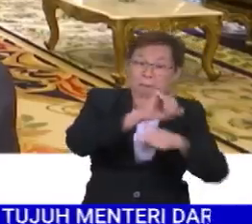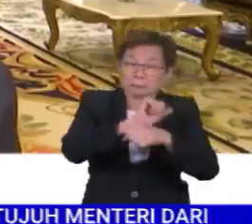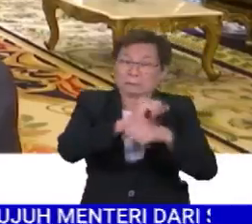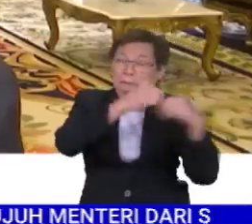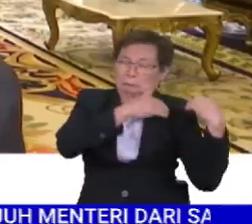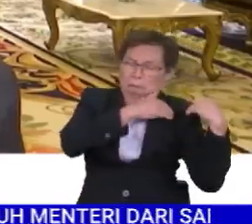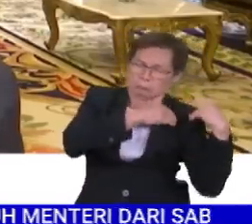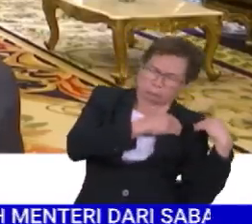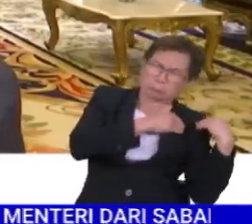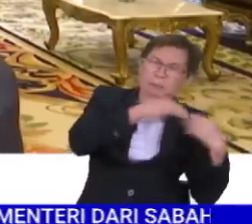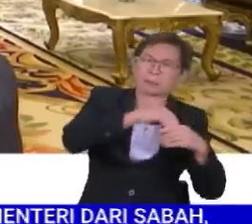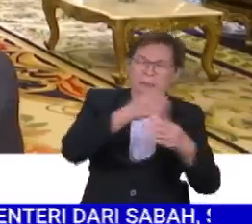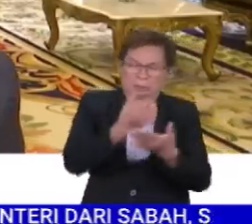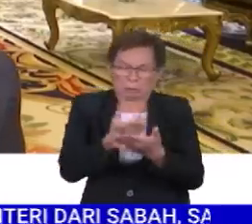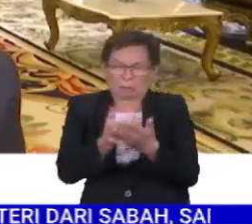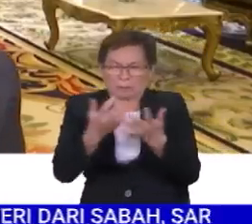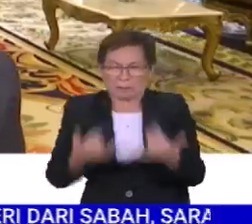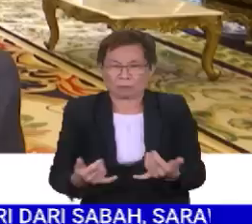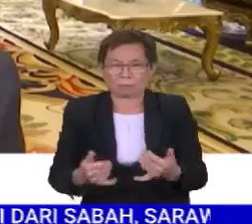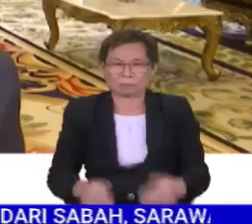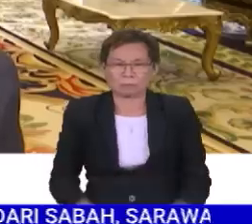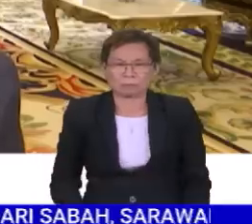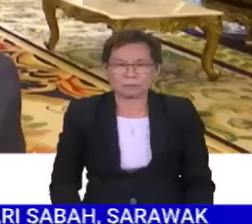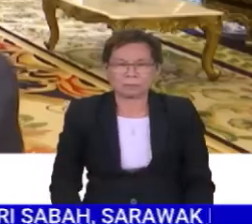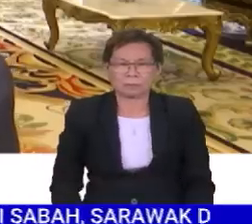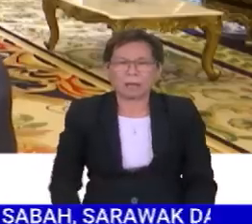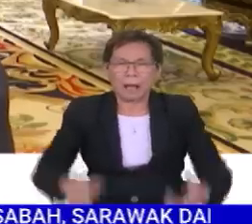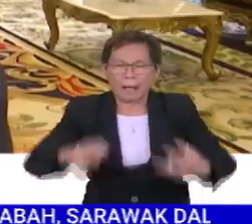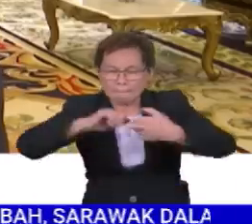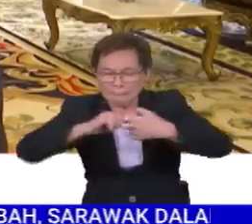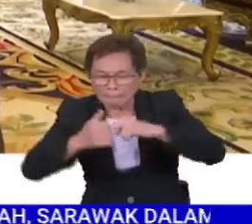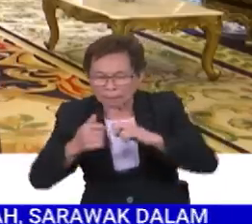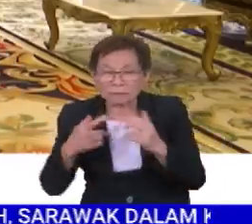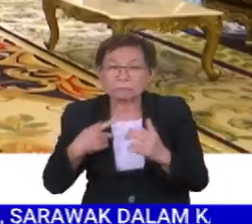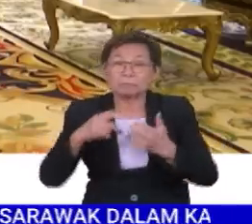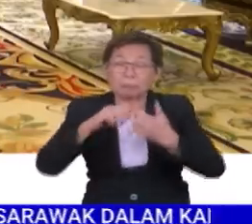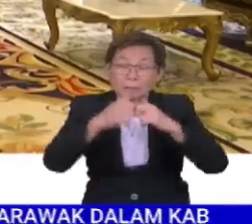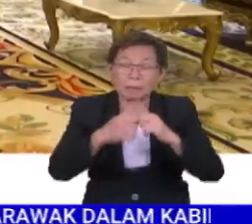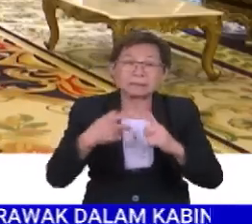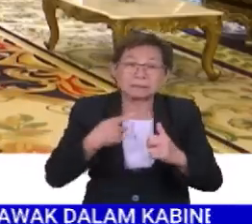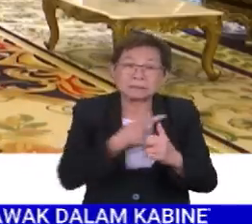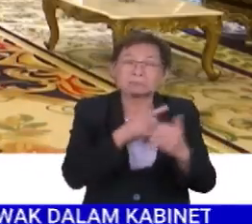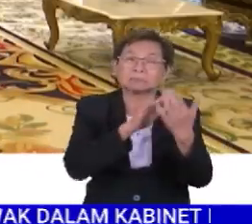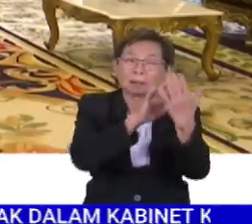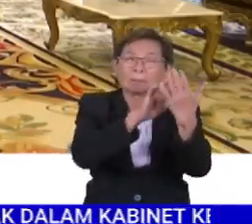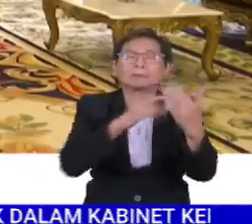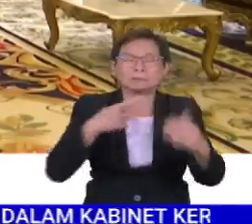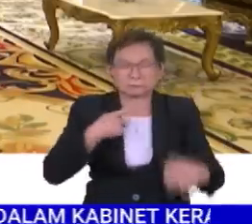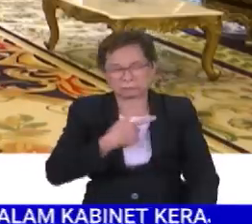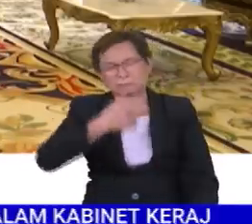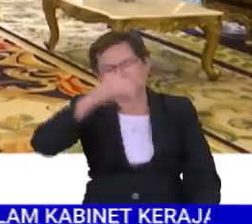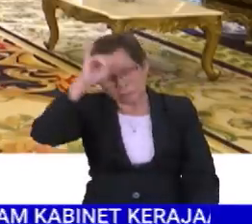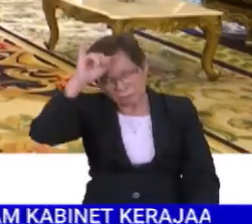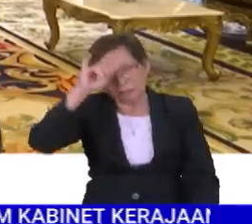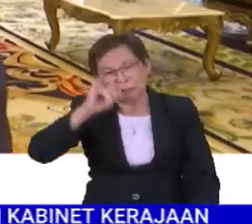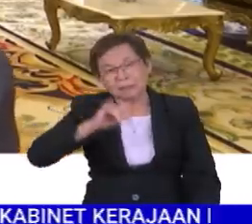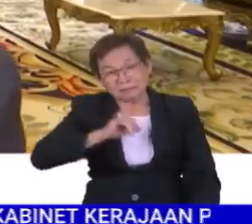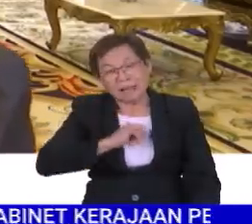keadaan ekonomi sekarang, dan masalah yang kita hadapi. Saya tahu